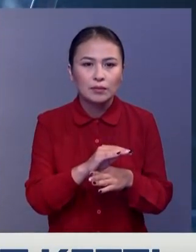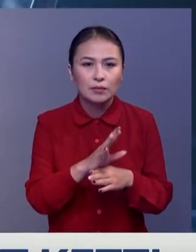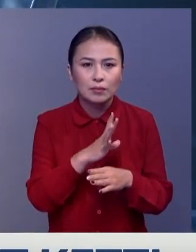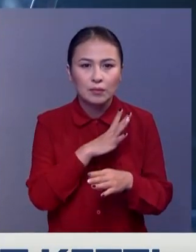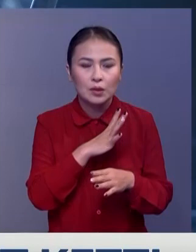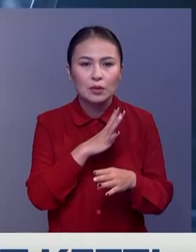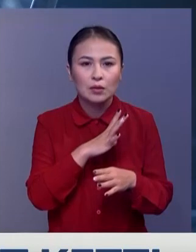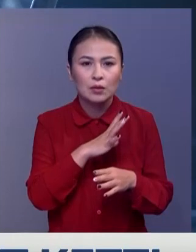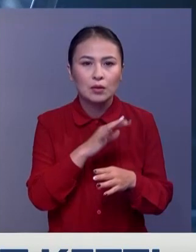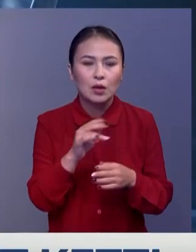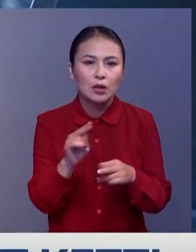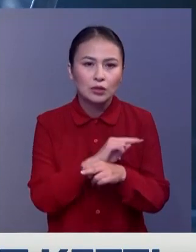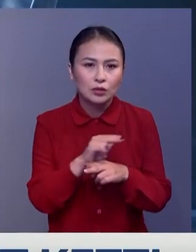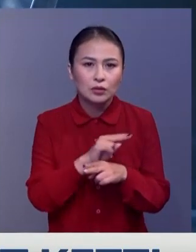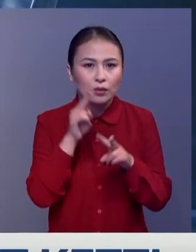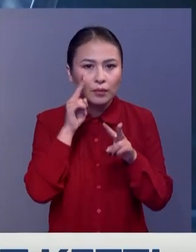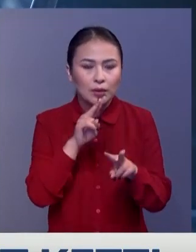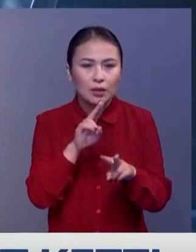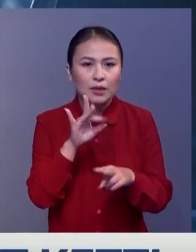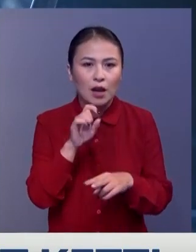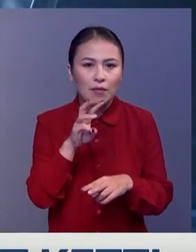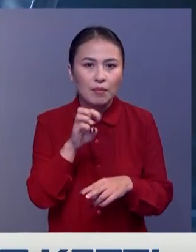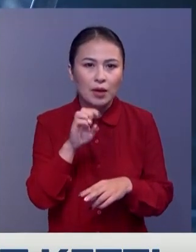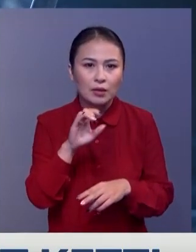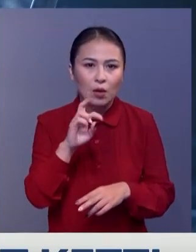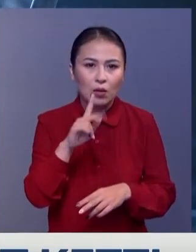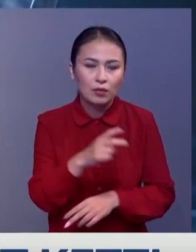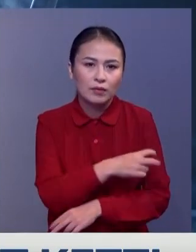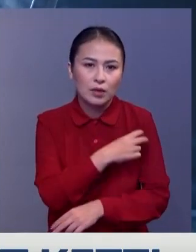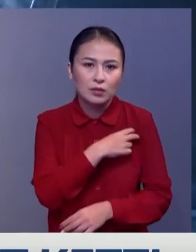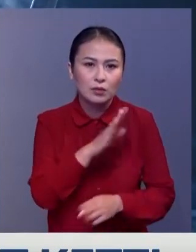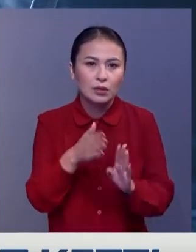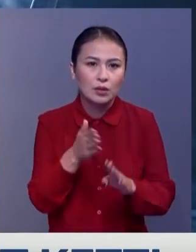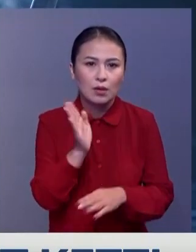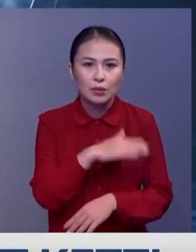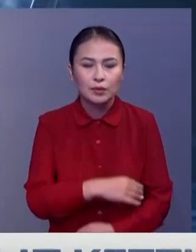Ол амбулаториялық бақылауға травматологтардың, яғни дәрігерлердің бақылауына үйге жіберілді.